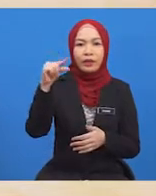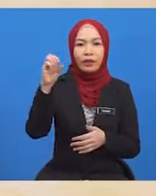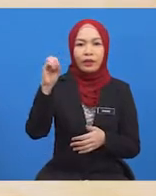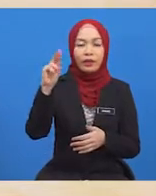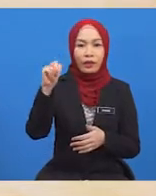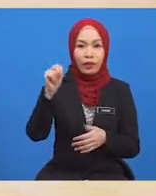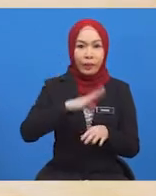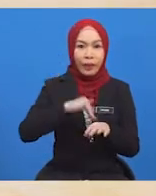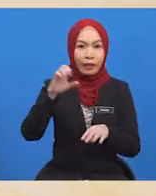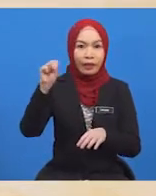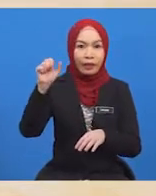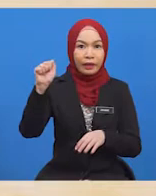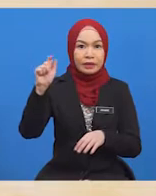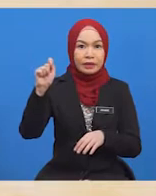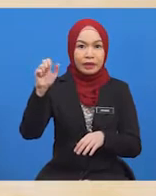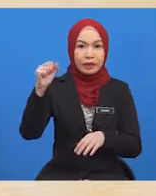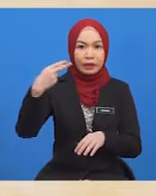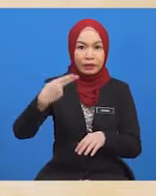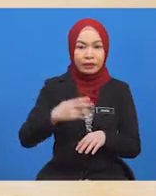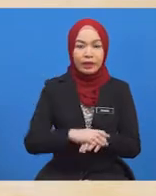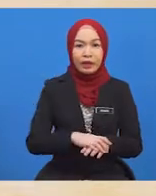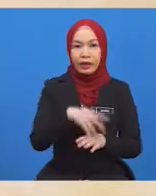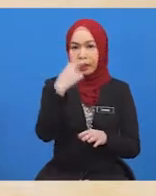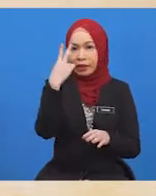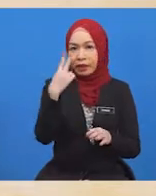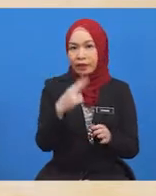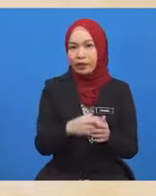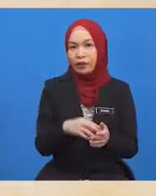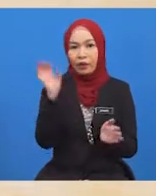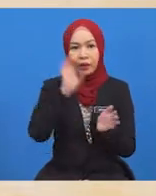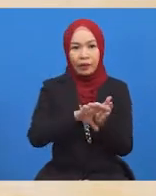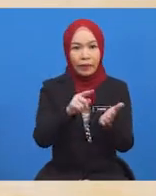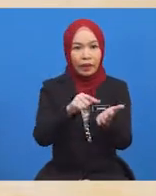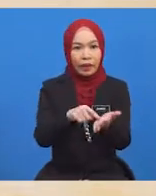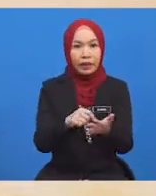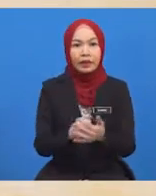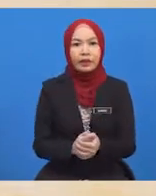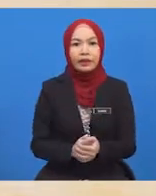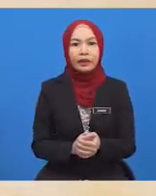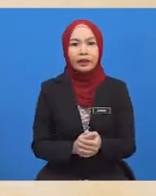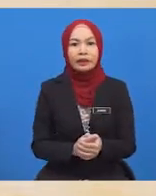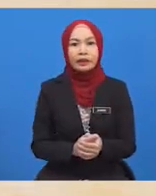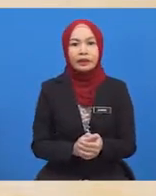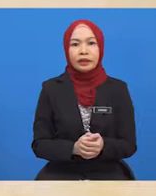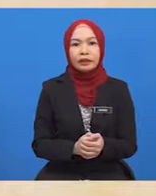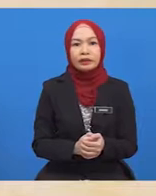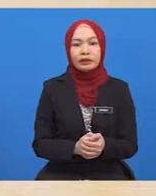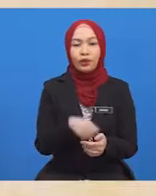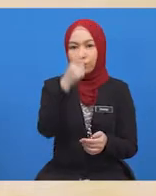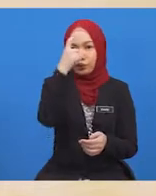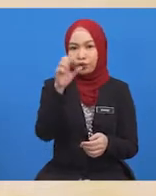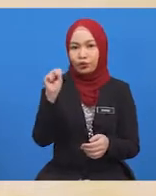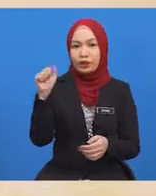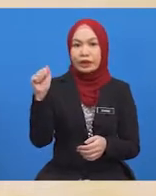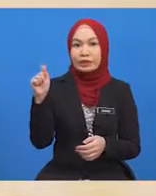Lihat rajah yang dipaparkan ini. Rajah menunjukkan unjuran ortogon bagi satah dua dimensi